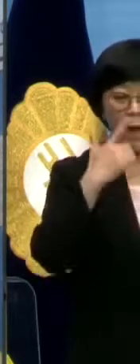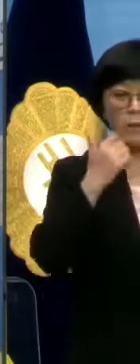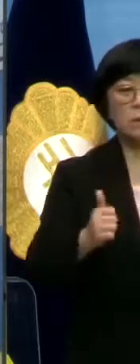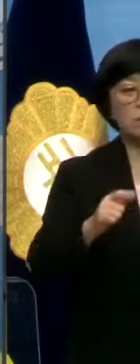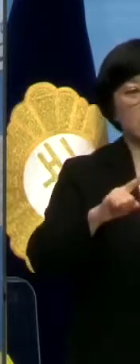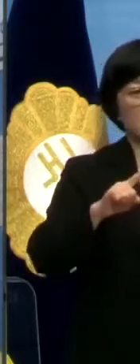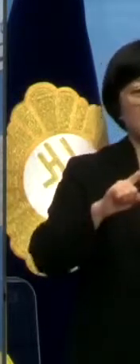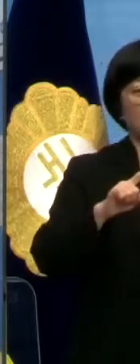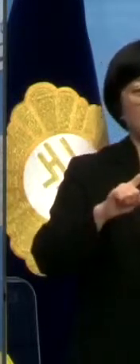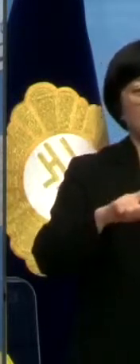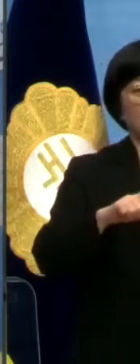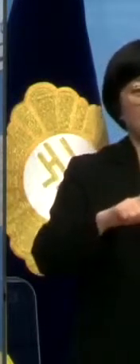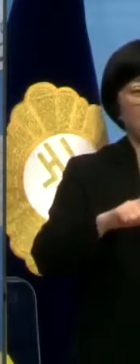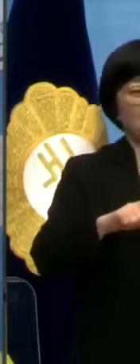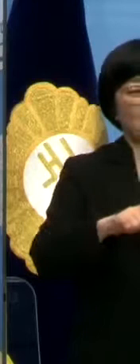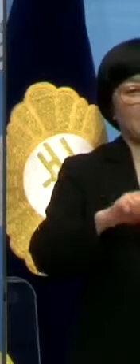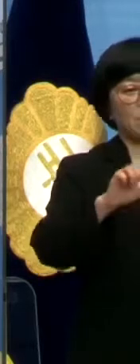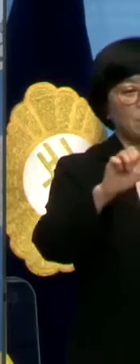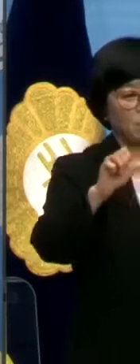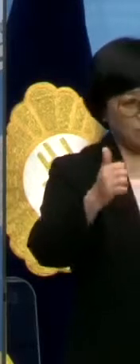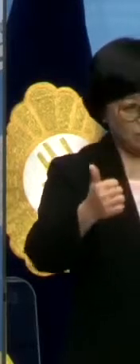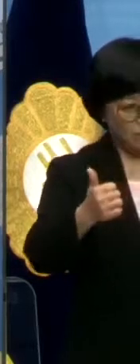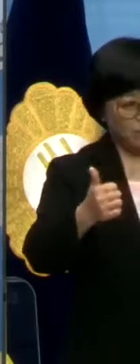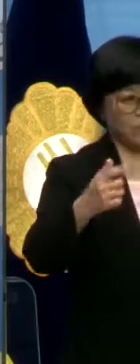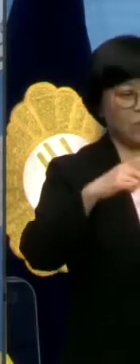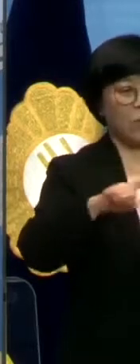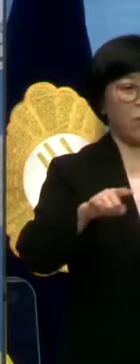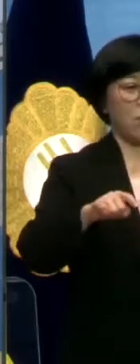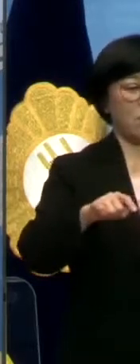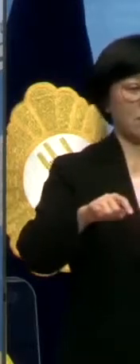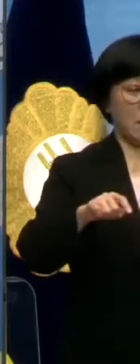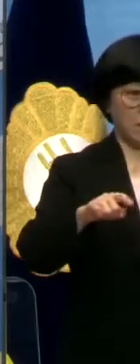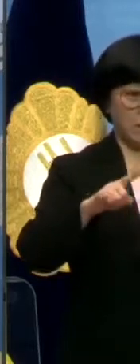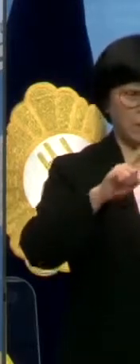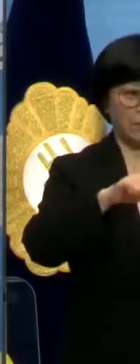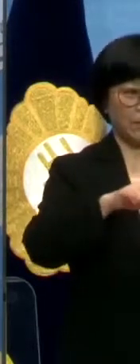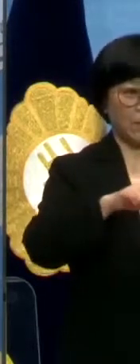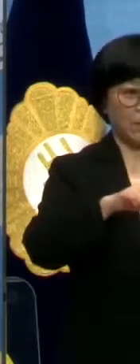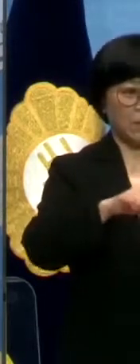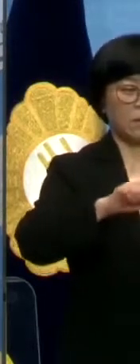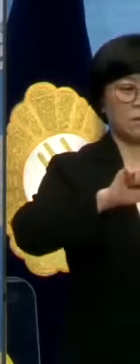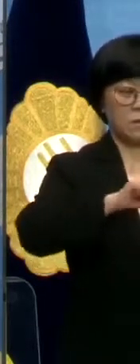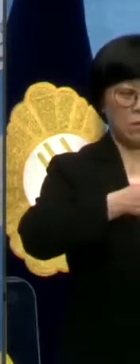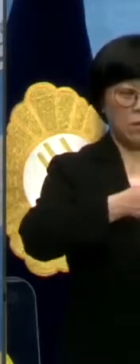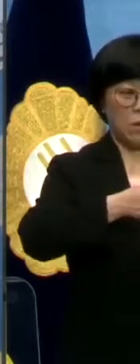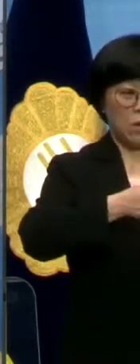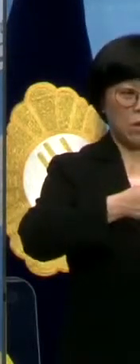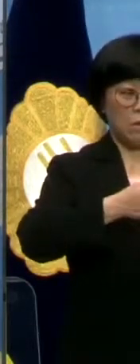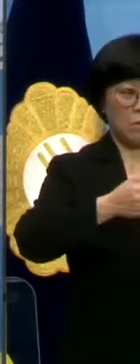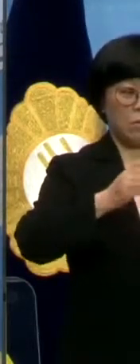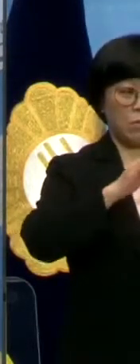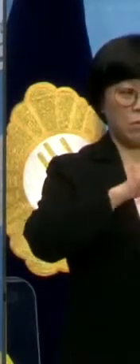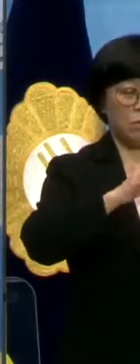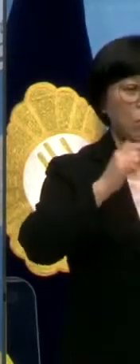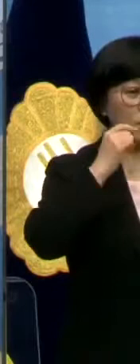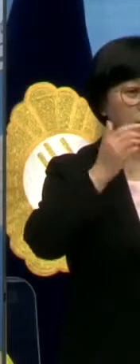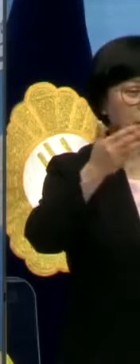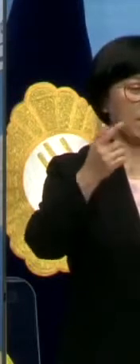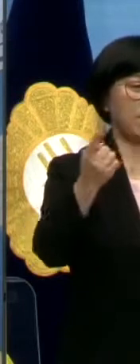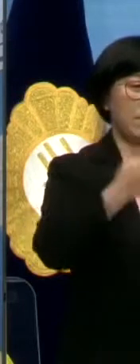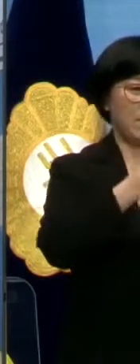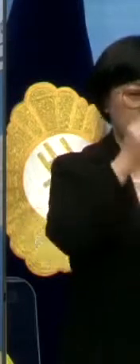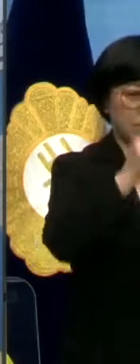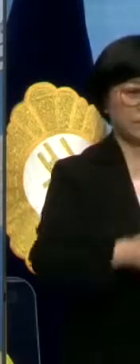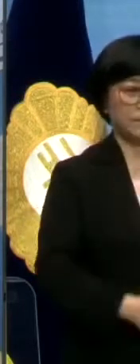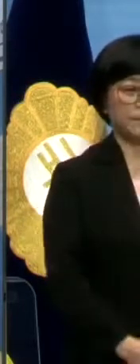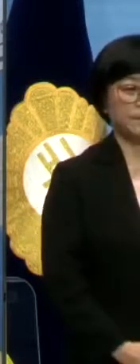이용관님에게 고 김용균의 사업장, 고 이한비 PD의 사업장도 처벌하지 못한다는 내용으로 비판을